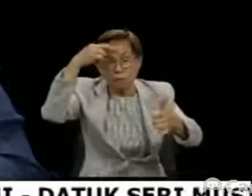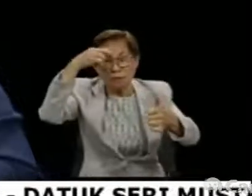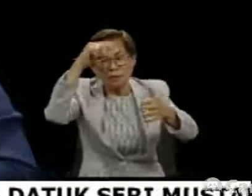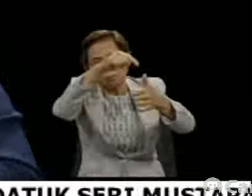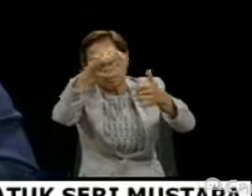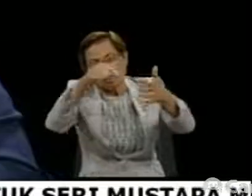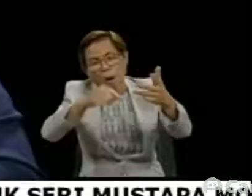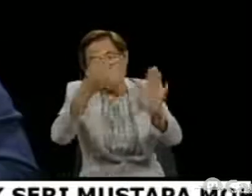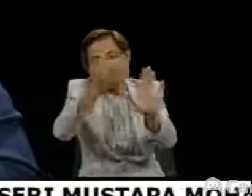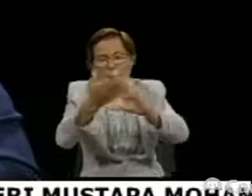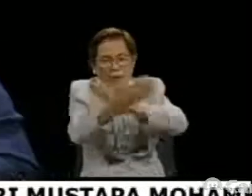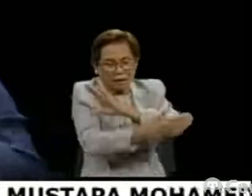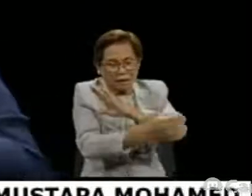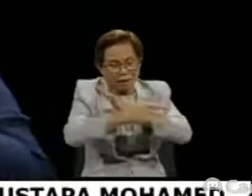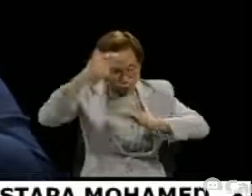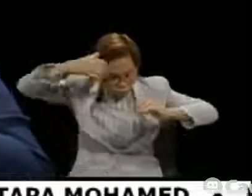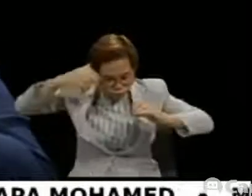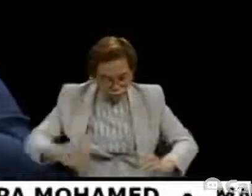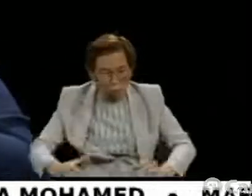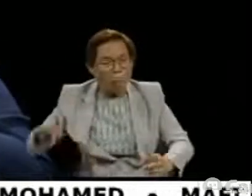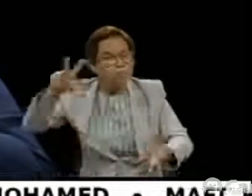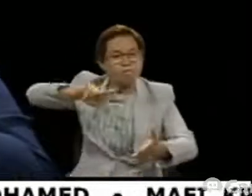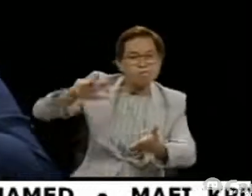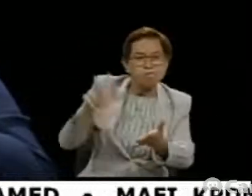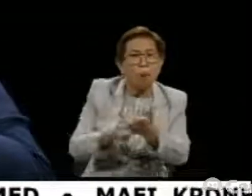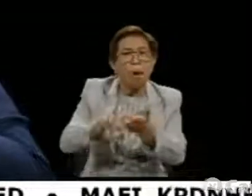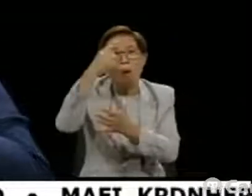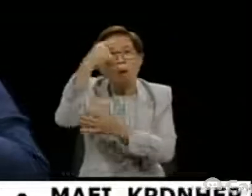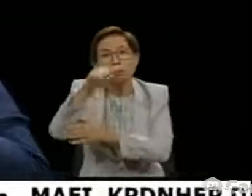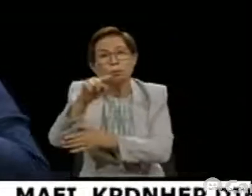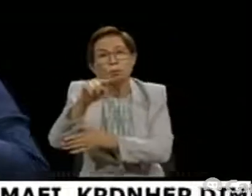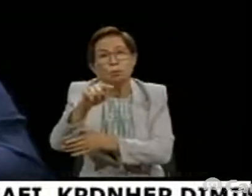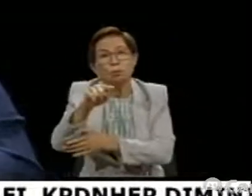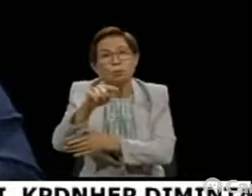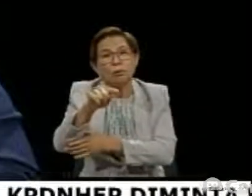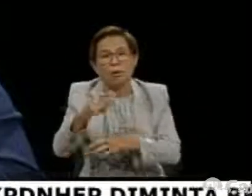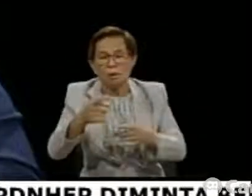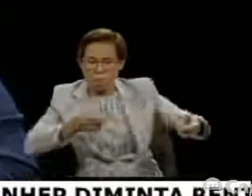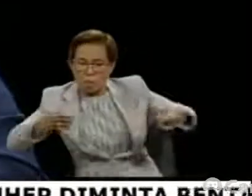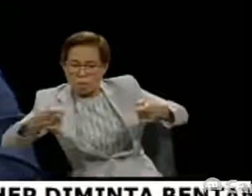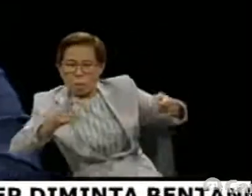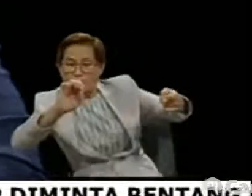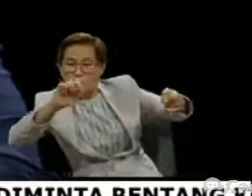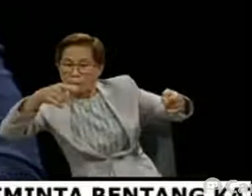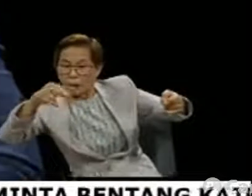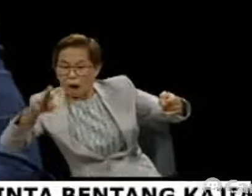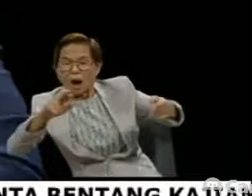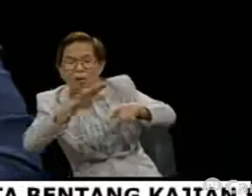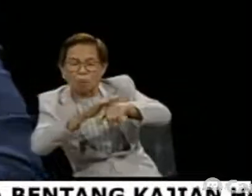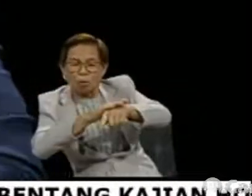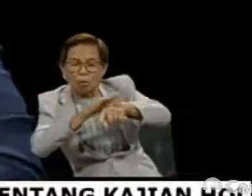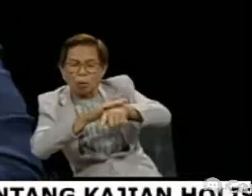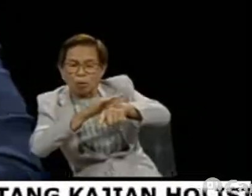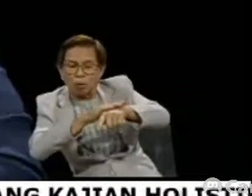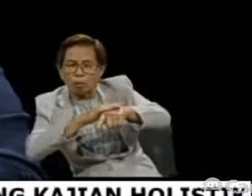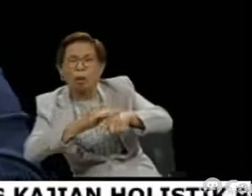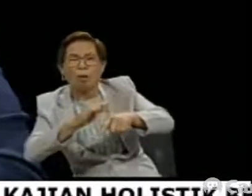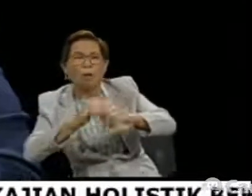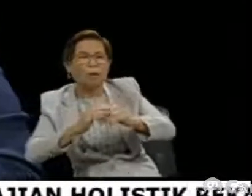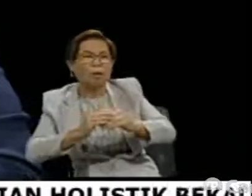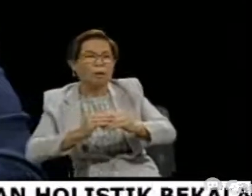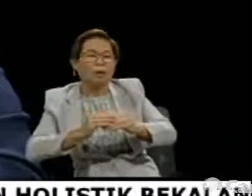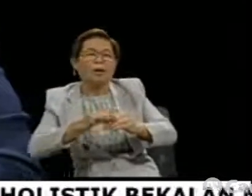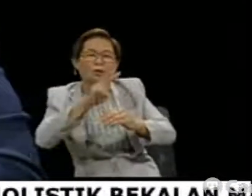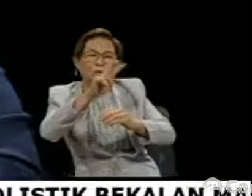Abang negara telah mengambil keputusan untuk melaraskan kado pilih secara beransur-ansur Rajani dengan istrinya